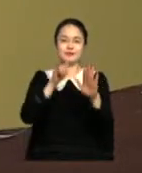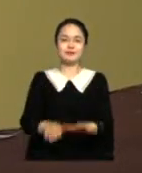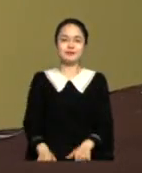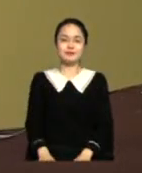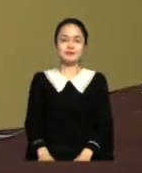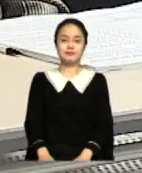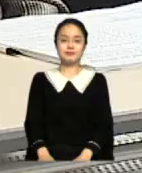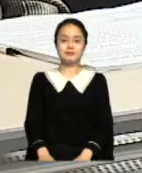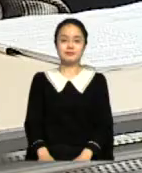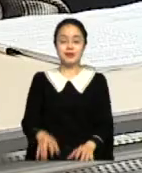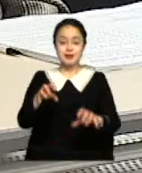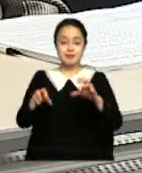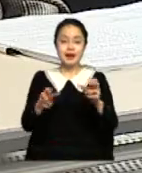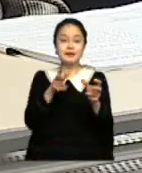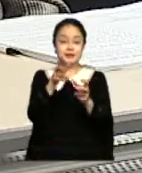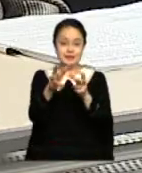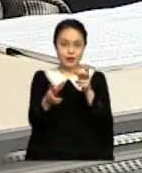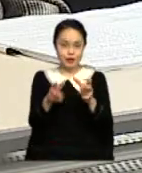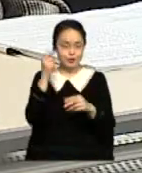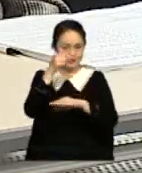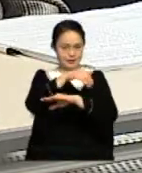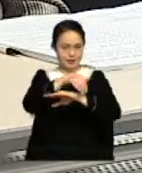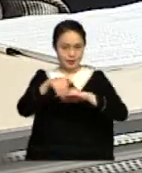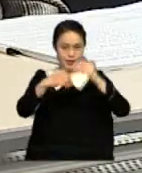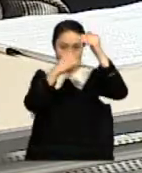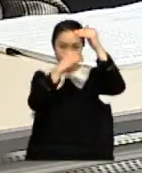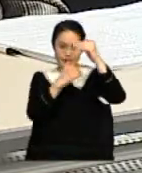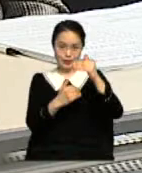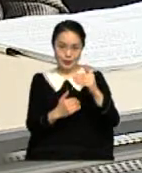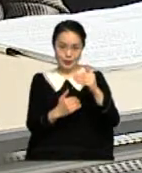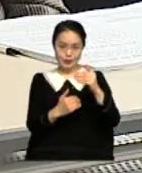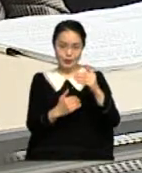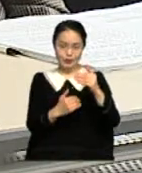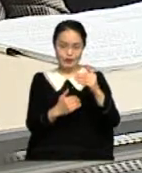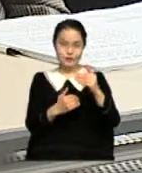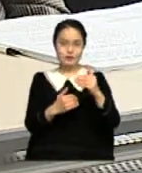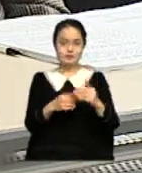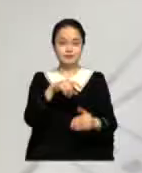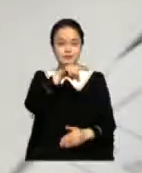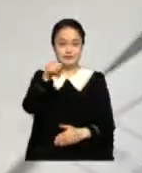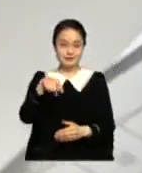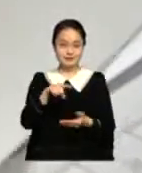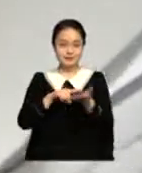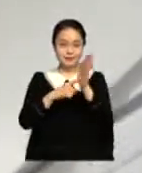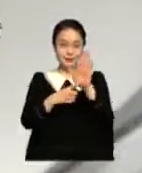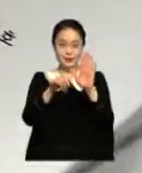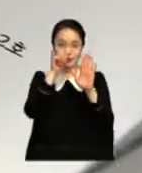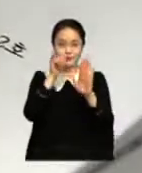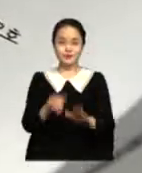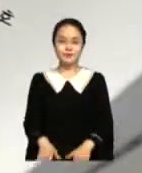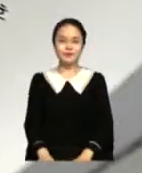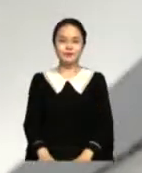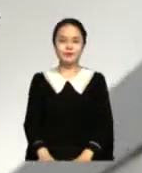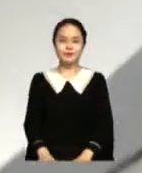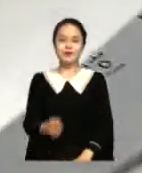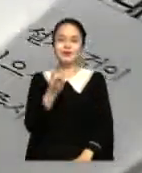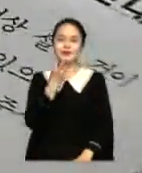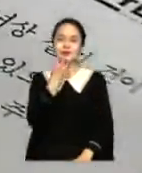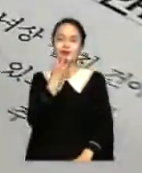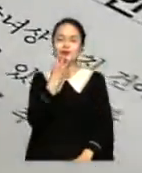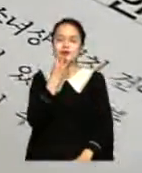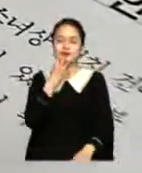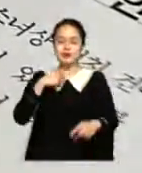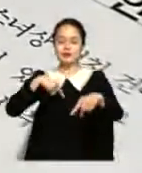마을계획 사업에 접어든 서교동과 성산이동, 공덕동 등 모두 3곳입니다. 서울형 주민자치회로 마을